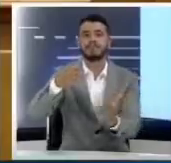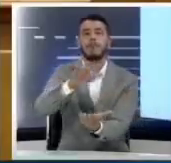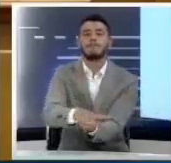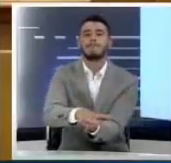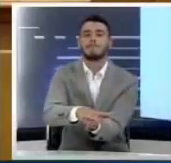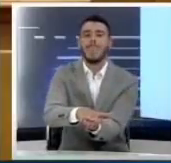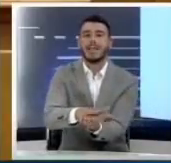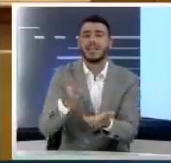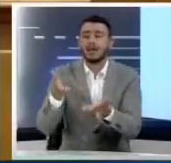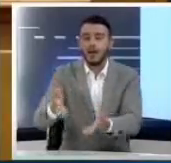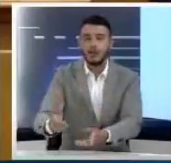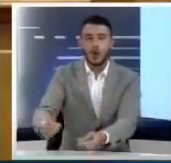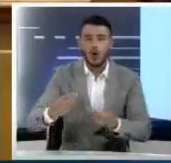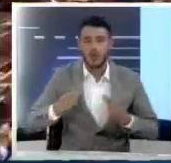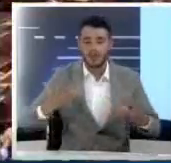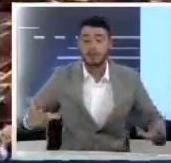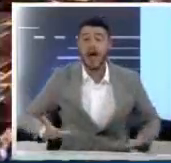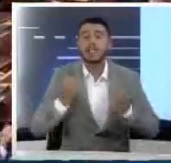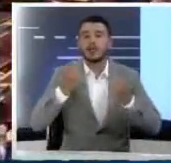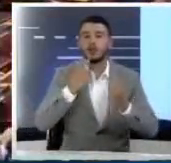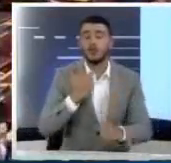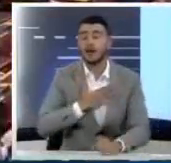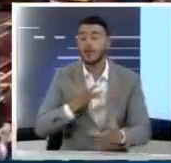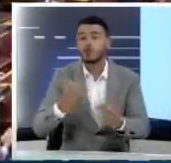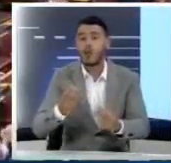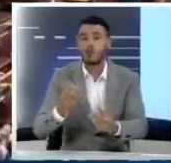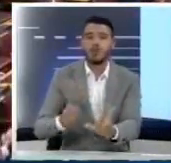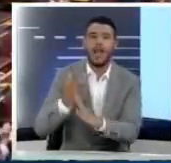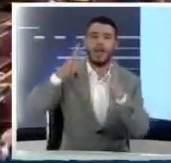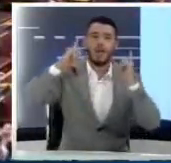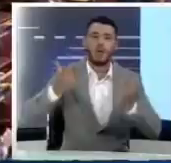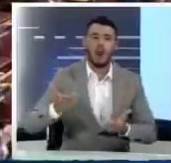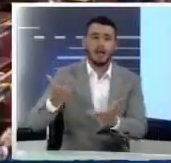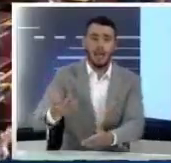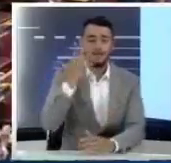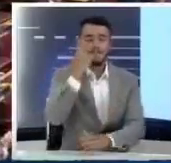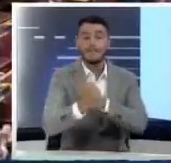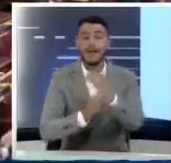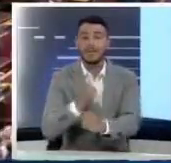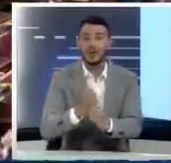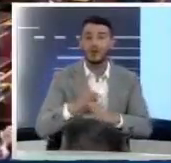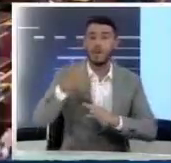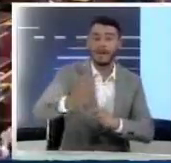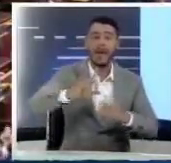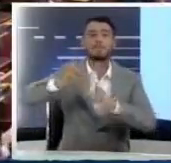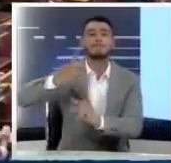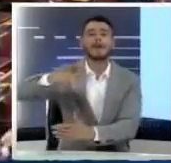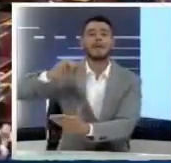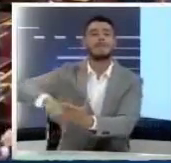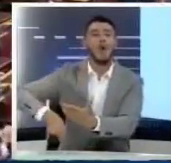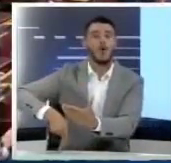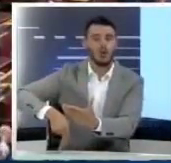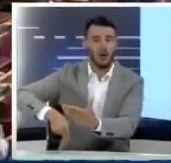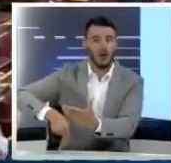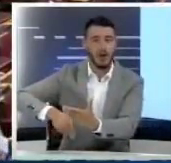μαρτυρία υπεράσπισης. Σας ευχαριστούμε πάρα πολύ ότι μετά από 5 χρόνια μνημόνια θέλατε ένα